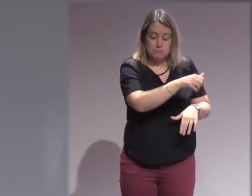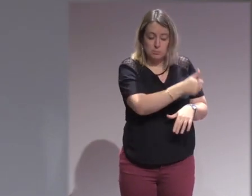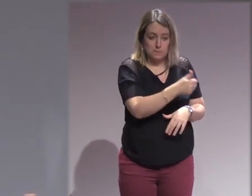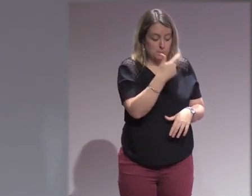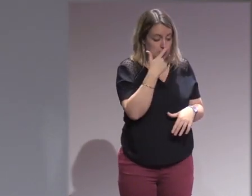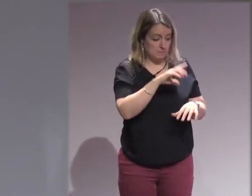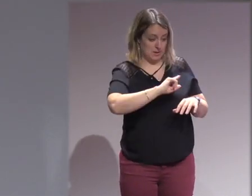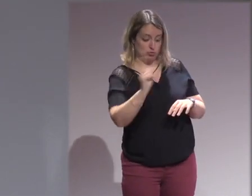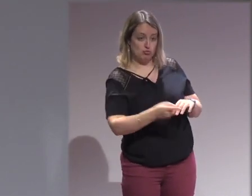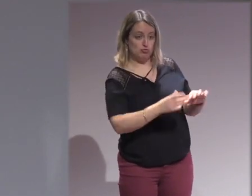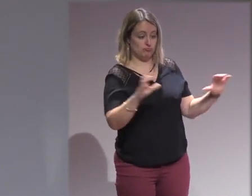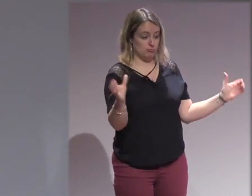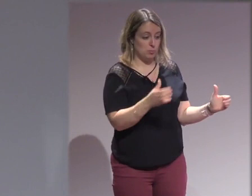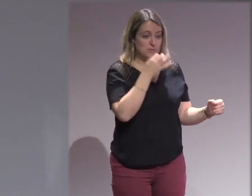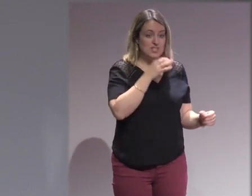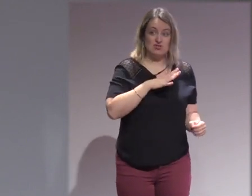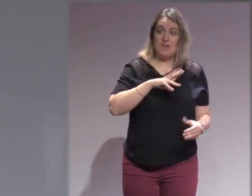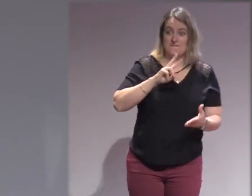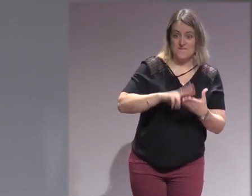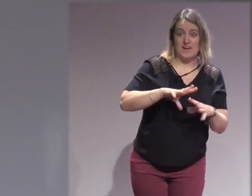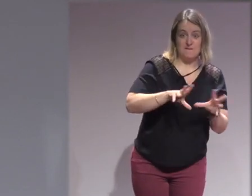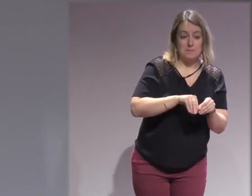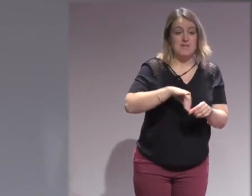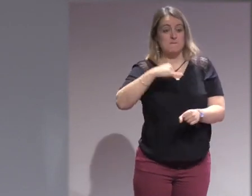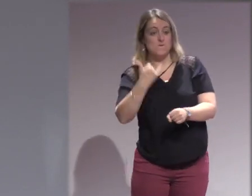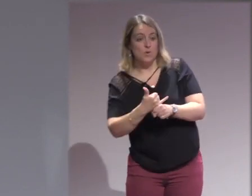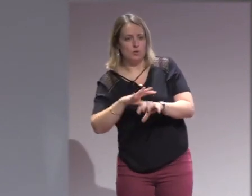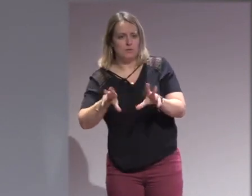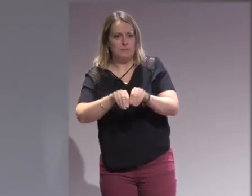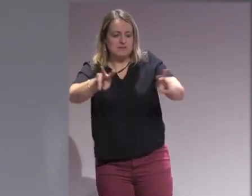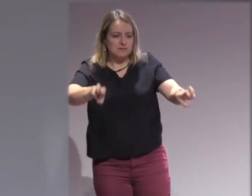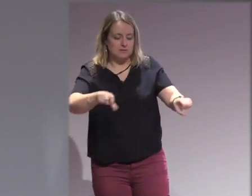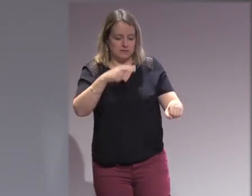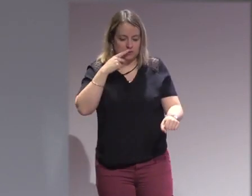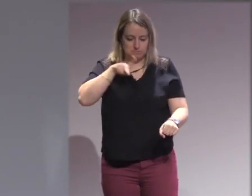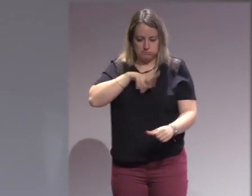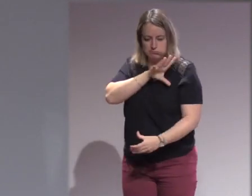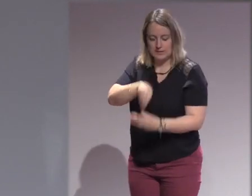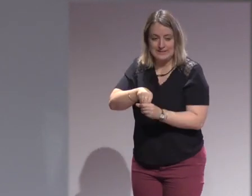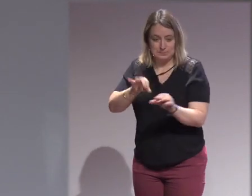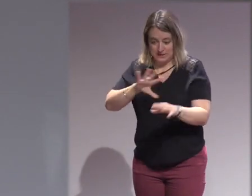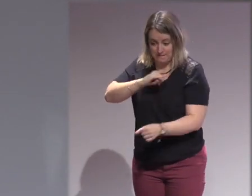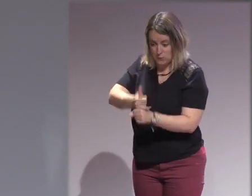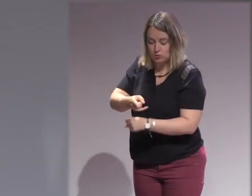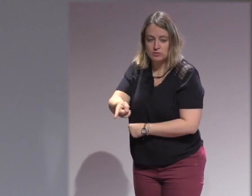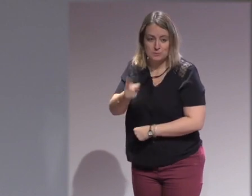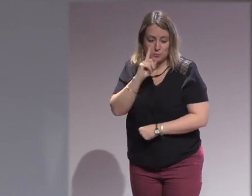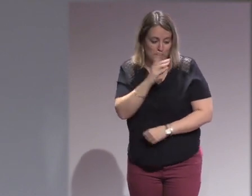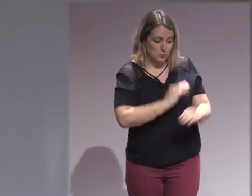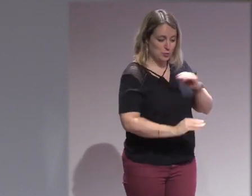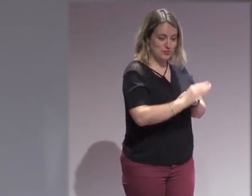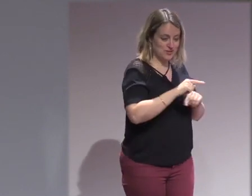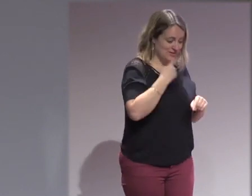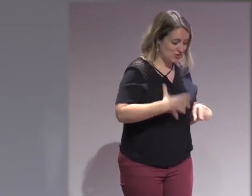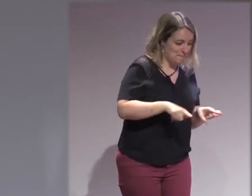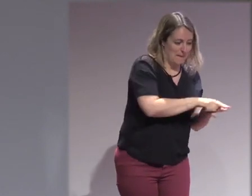considèrent qu'il y aurait donc une vraie et une fausse famille, et que celle dans laquelle ils sont, ben, ce n'est pas la vraie, puisque ce n'est pas celle qui est constituée biologiquement. Et